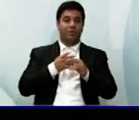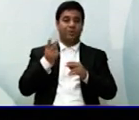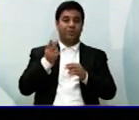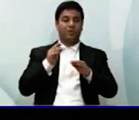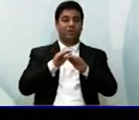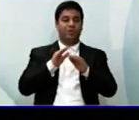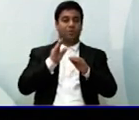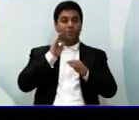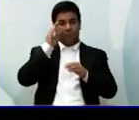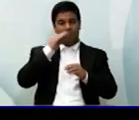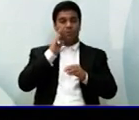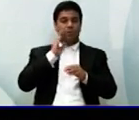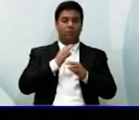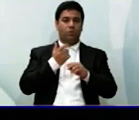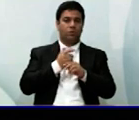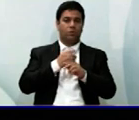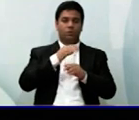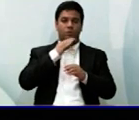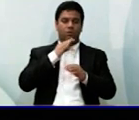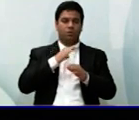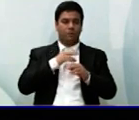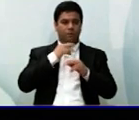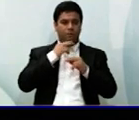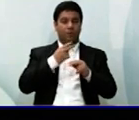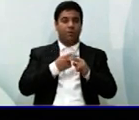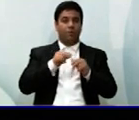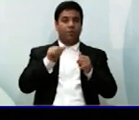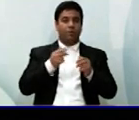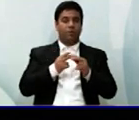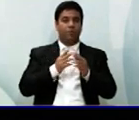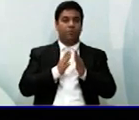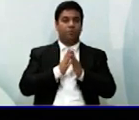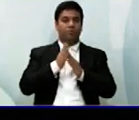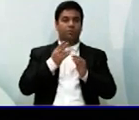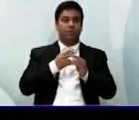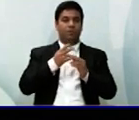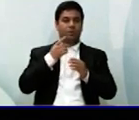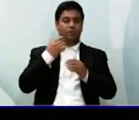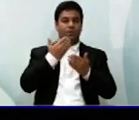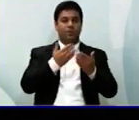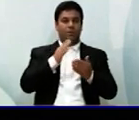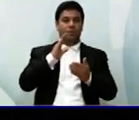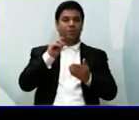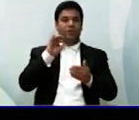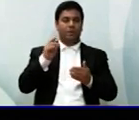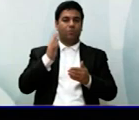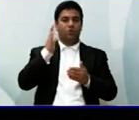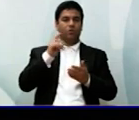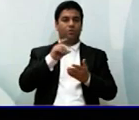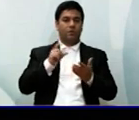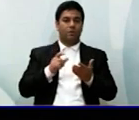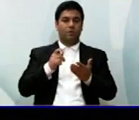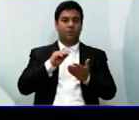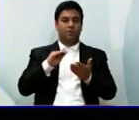родители оказали большое влияние на формирование литературных взглядов будущего